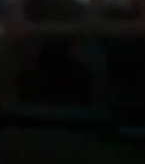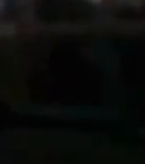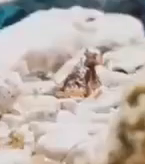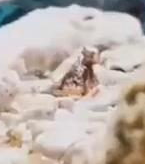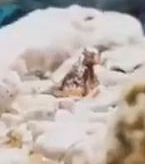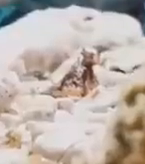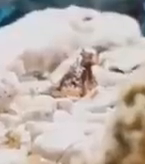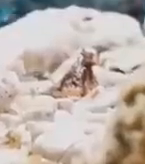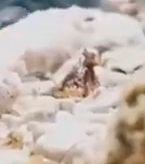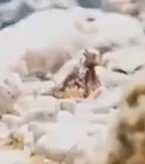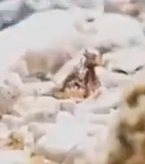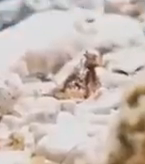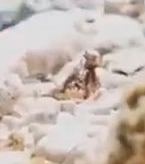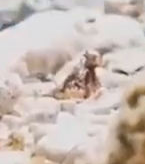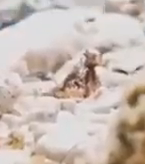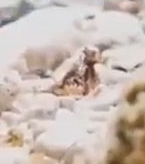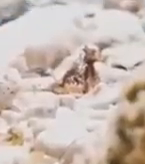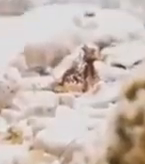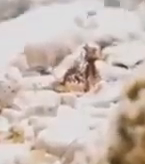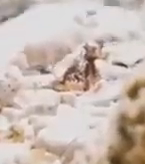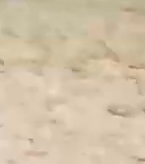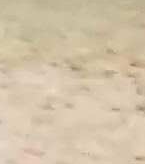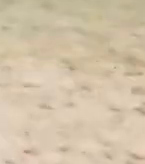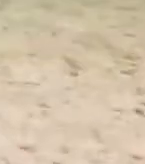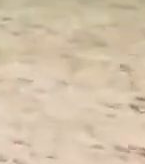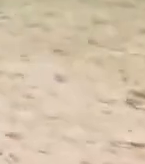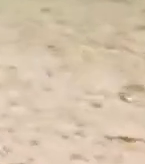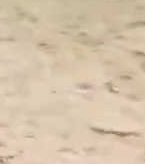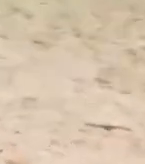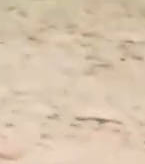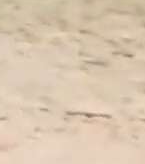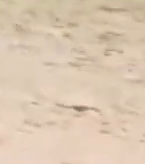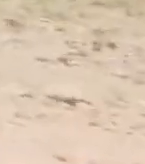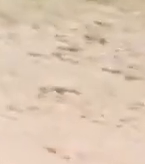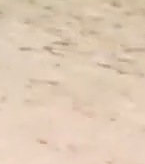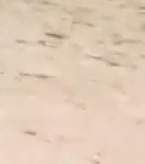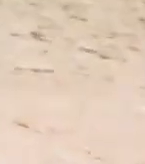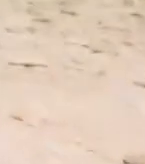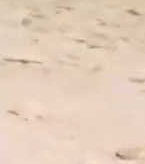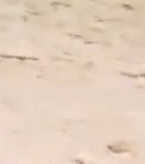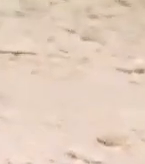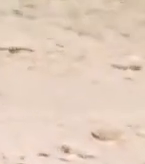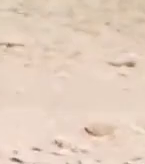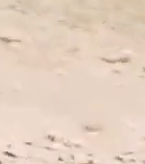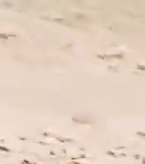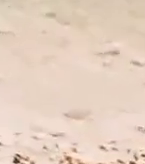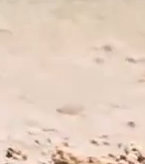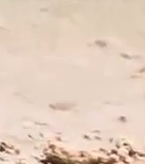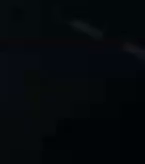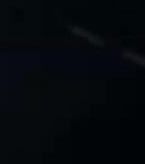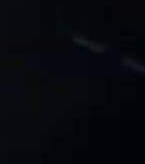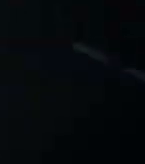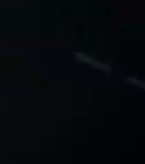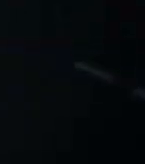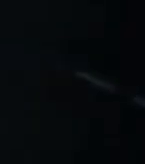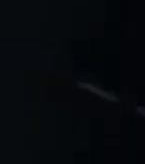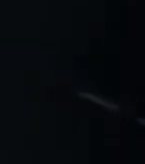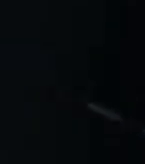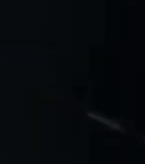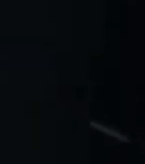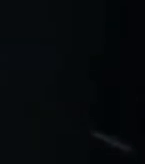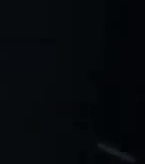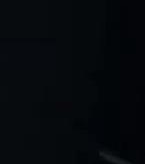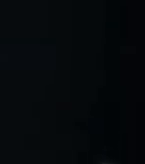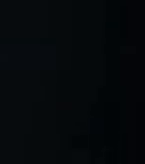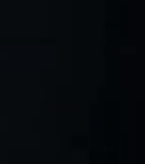Naalala ko sa Masbate, napakagandang mo. Sobrang simple ang buhay doon. Yung mga sayang naramdaman ko doon sa Masbate, hindi ko naramdaman